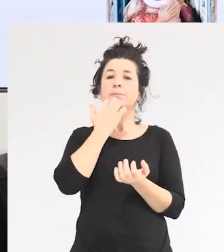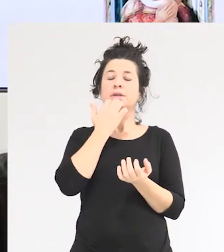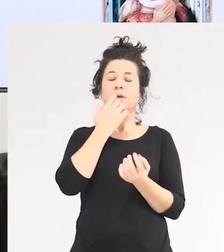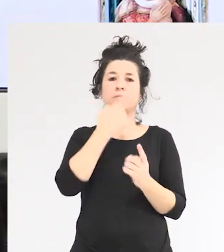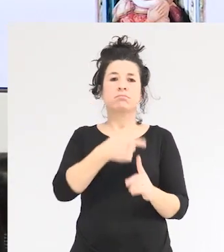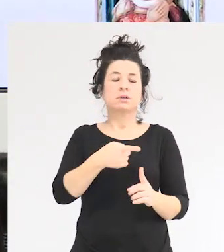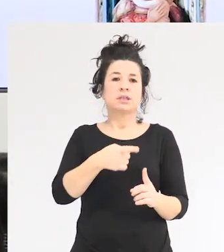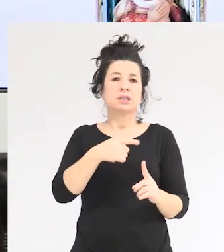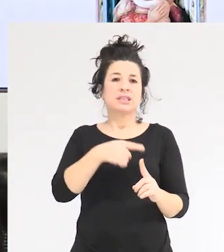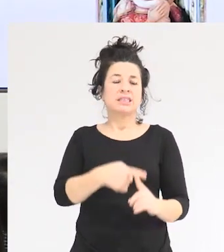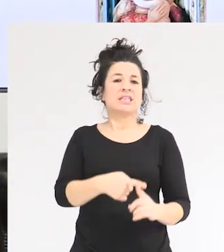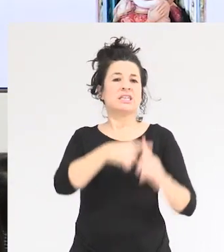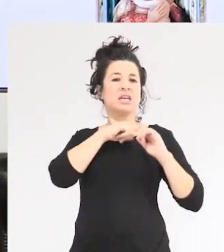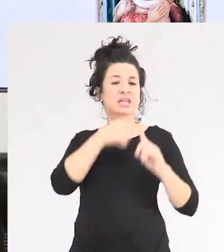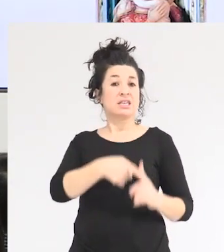sakrifikatu egiten dena,